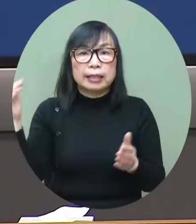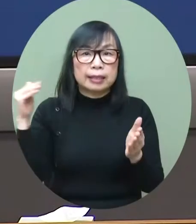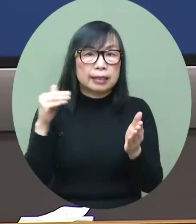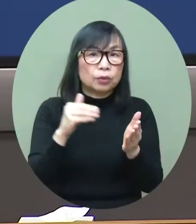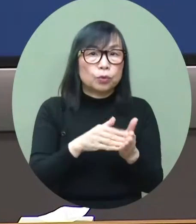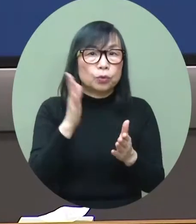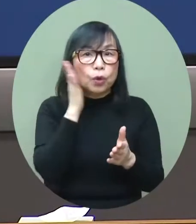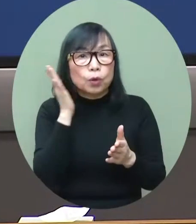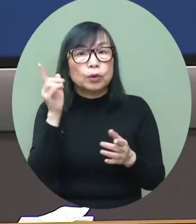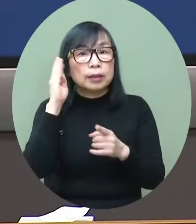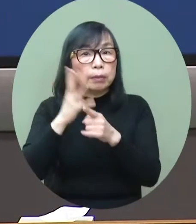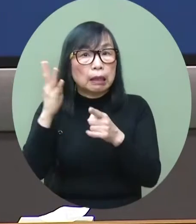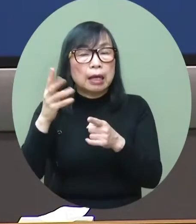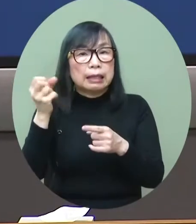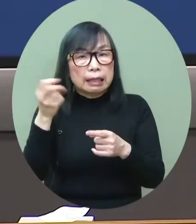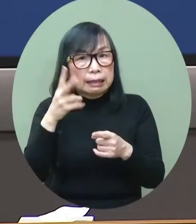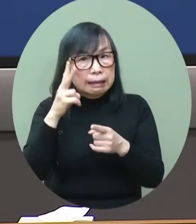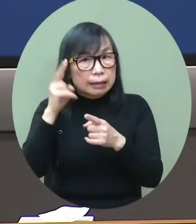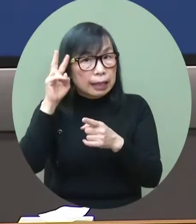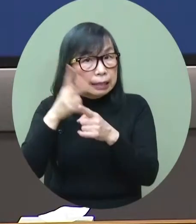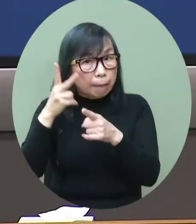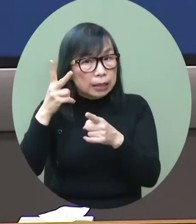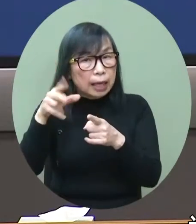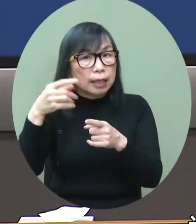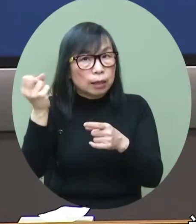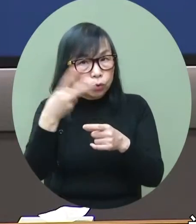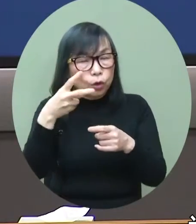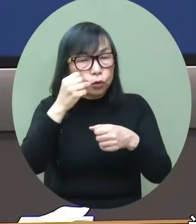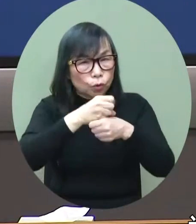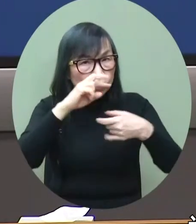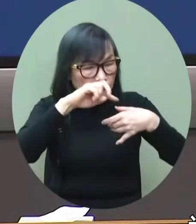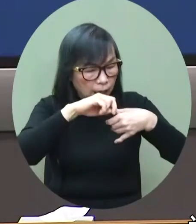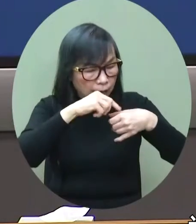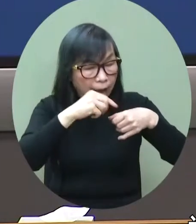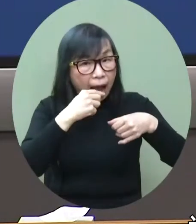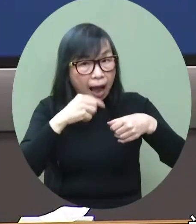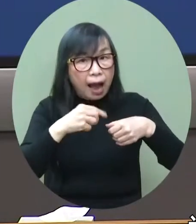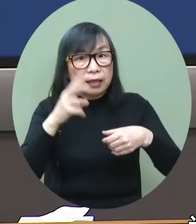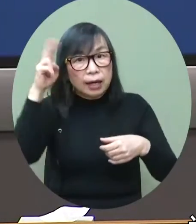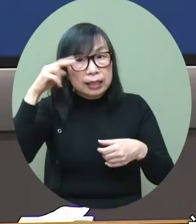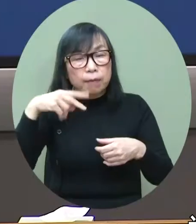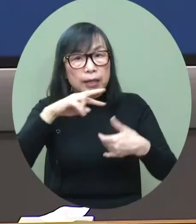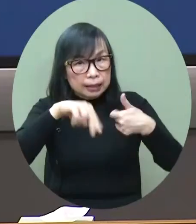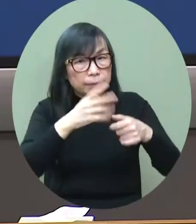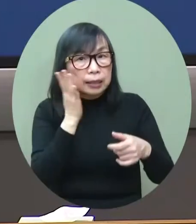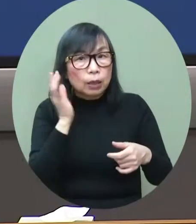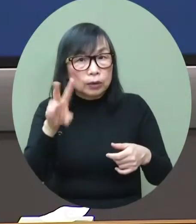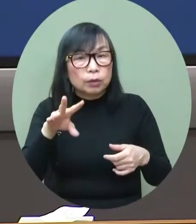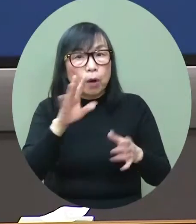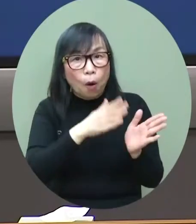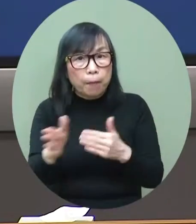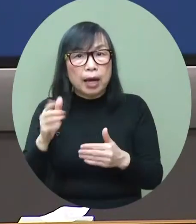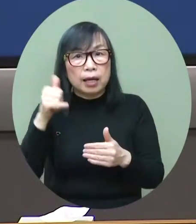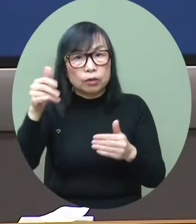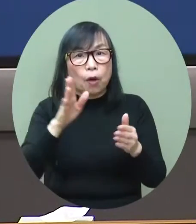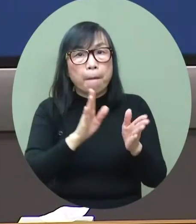14日咧，咁第12日又再做一個核酸嘅檢測。呢個係慣常喺檢疫酒店有嘅安排，係上房